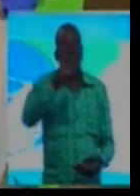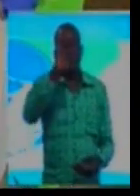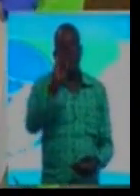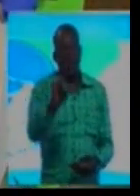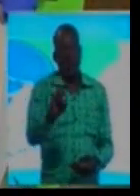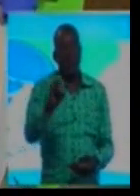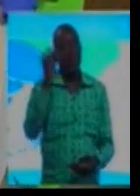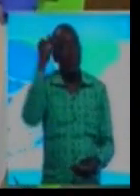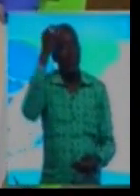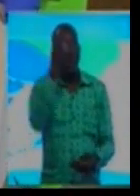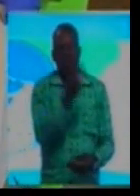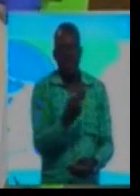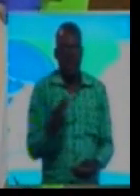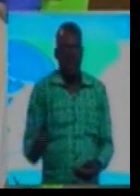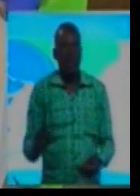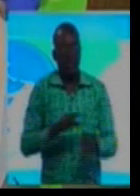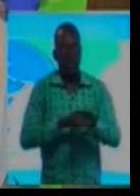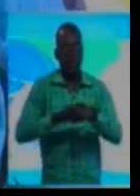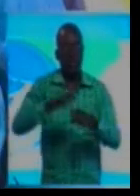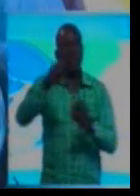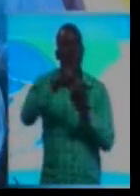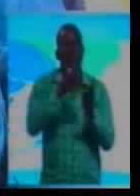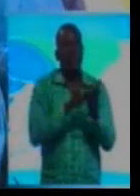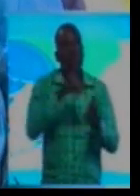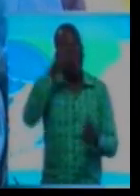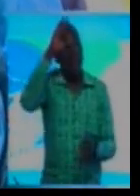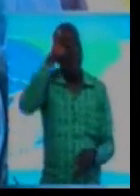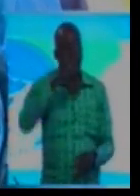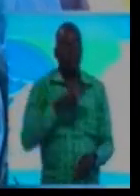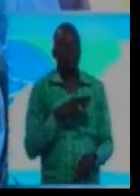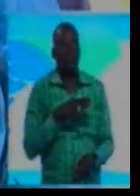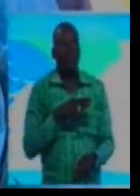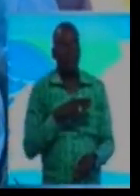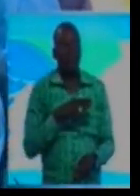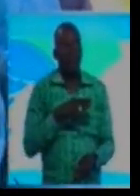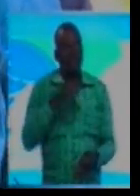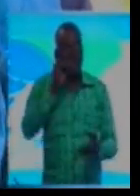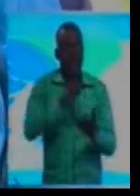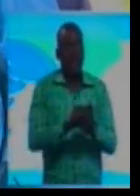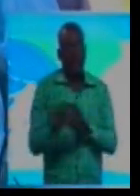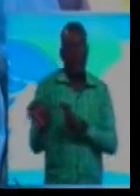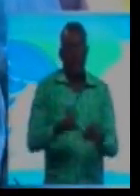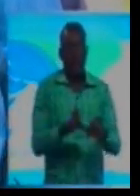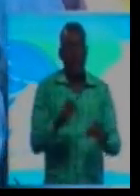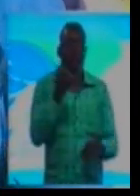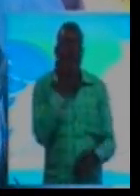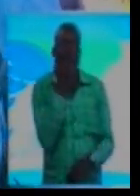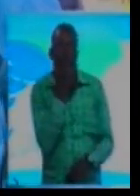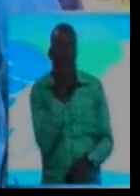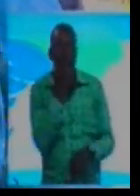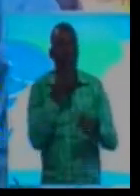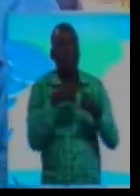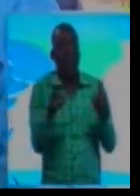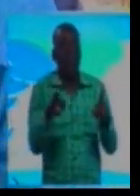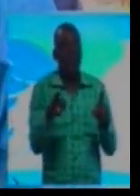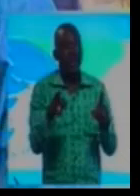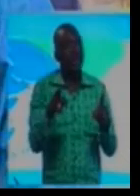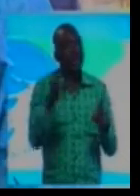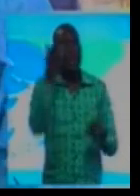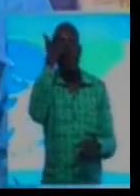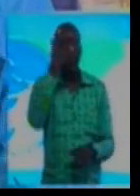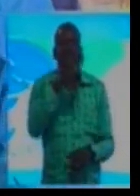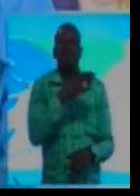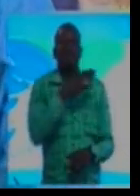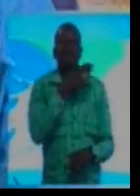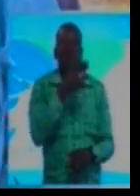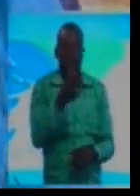d'autodéfense les rudiments sur les droits humains. C'est vrai, il y a des bavures, ils commettent des bavures deux fois. Bon. Mais ça, c'est dû à une